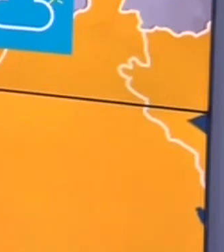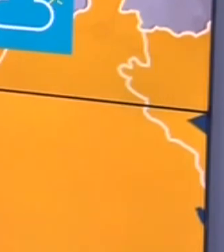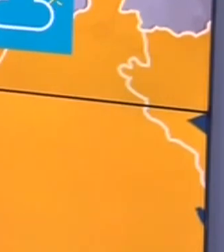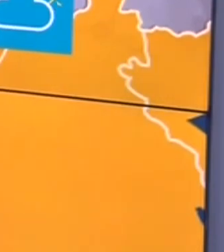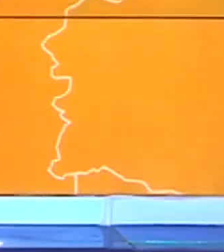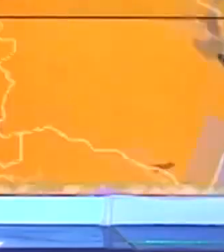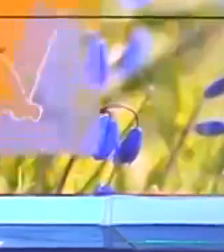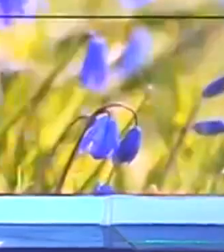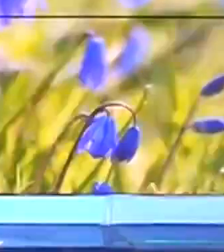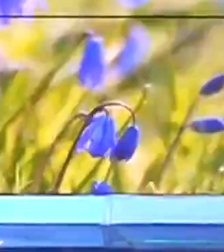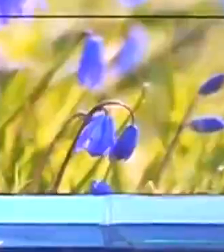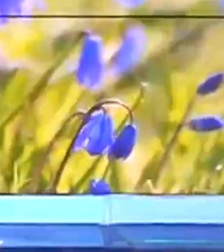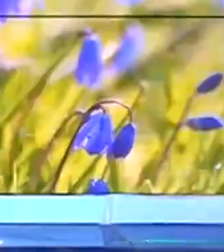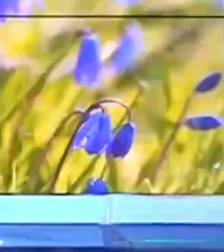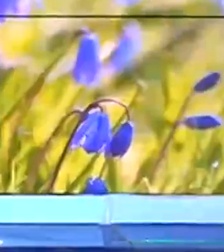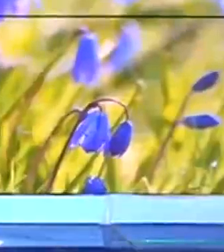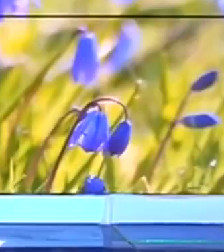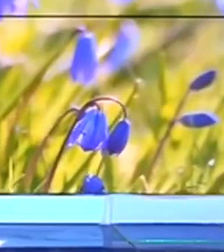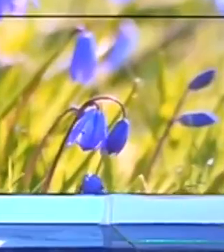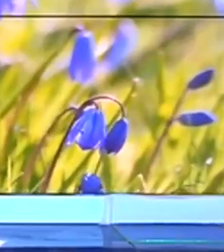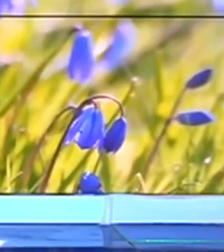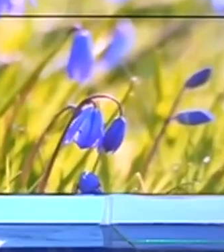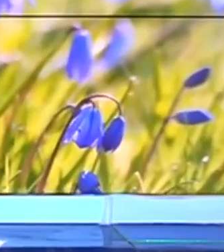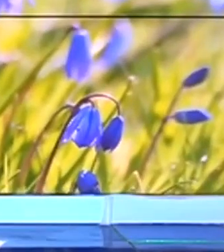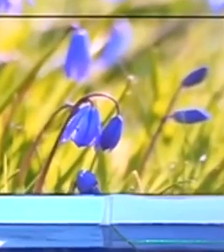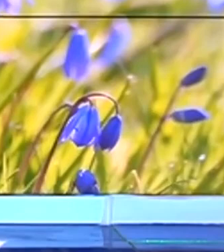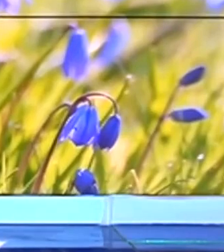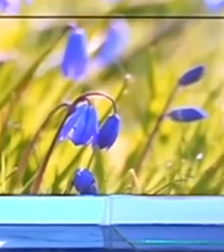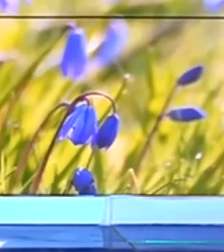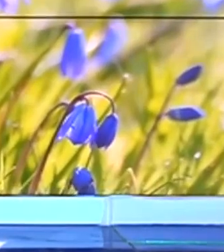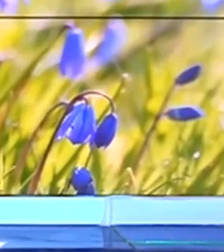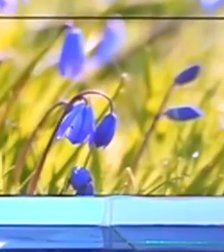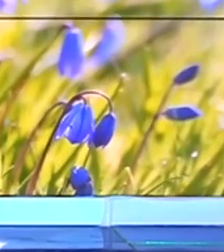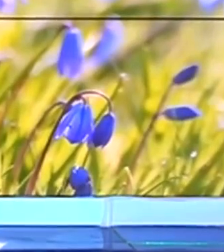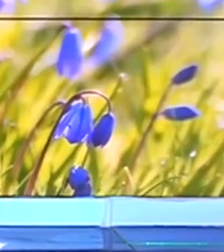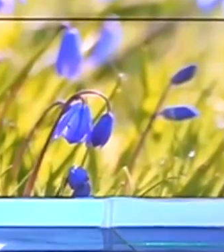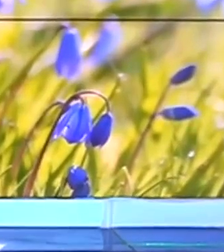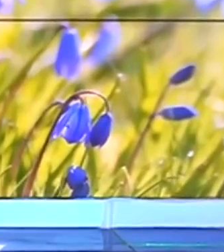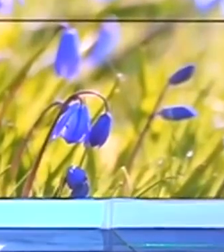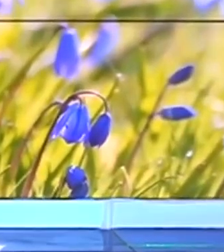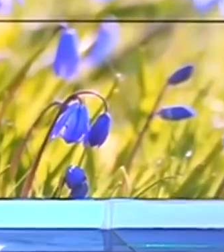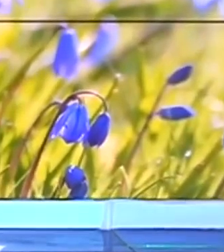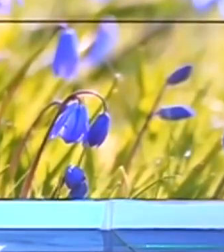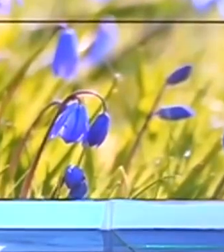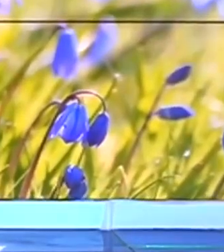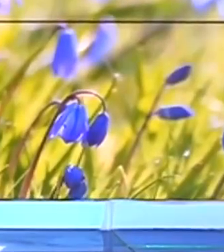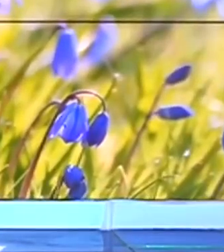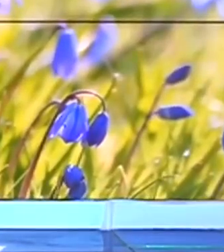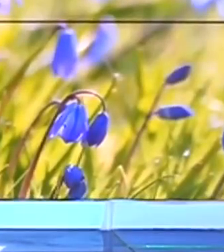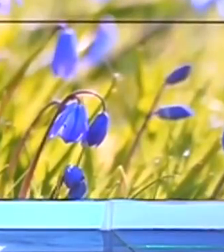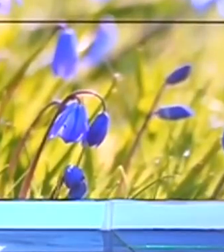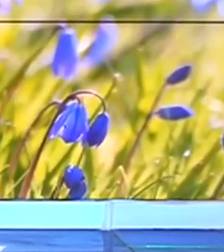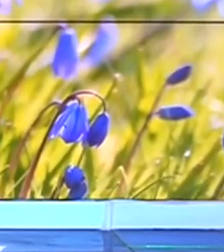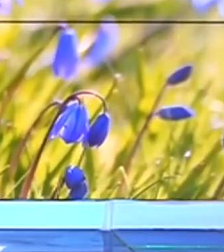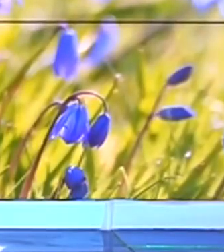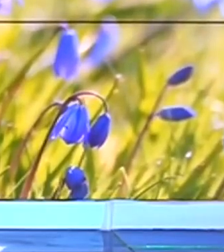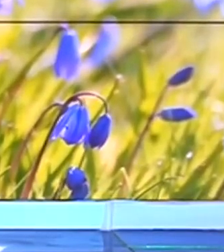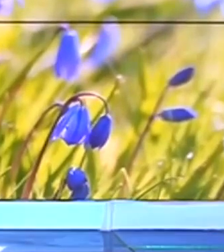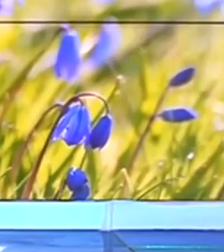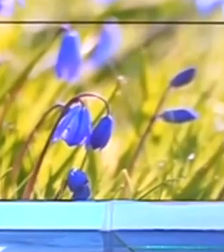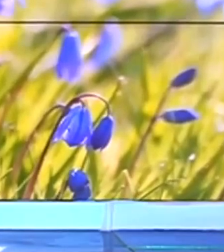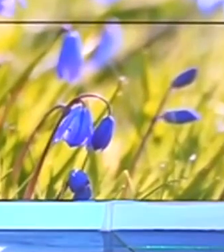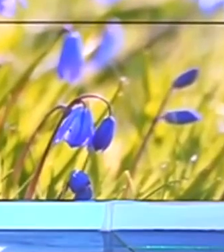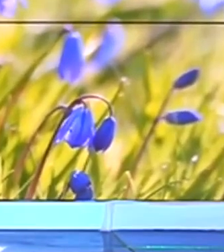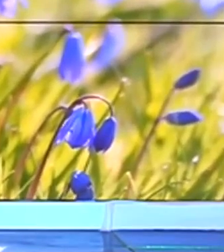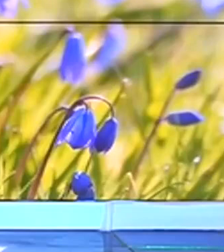жылыны көрсетеді. Орталықта күн ашық, Қарағанды күндіз 29, түнде 14, Жезқазғанда күндіз 35, түнде 13 градус